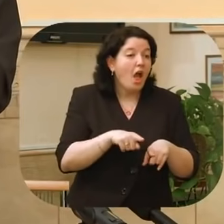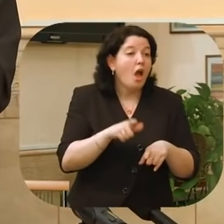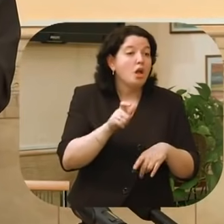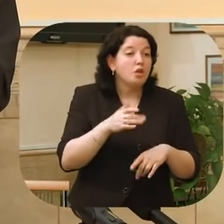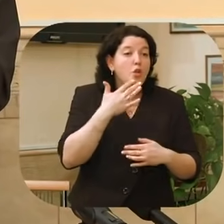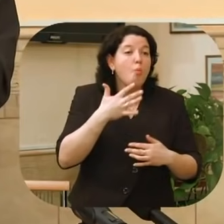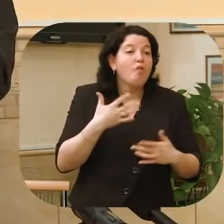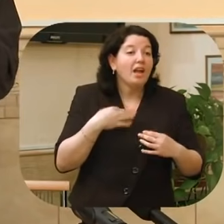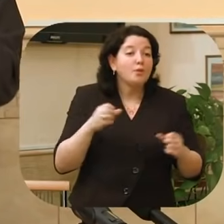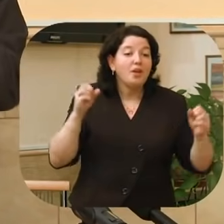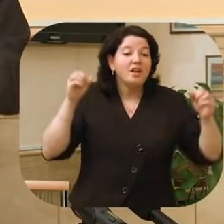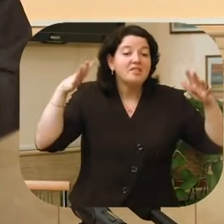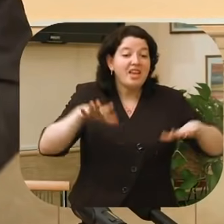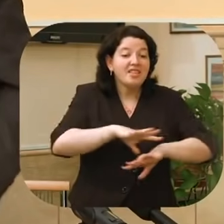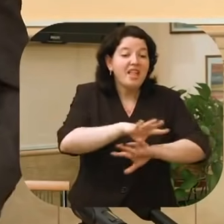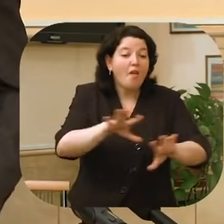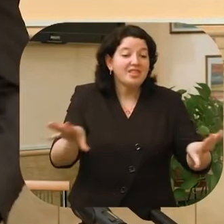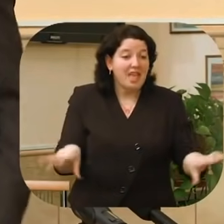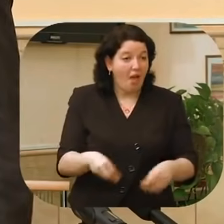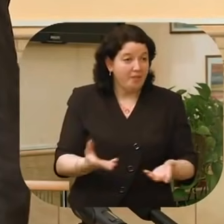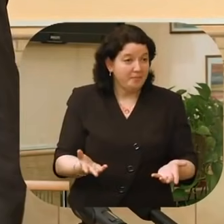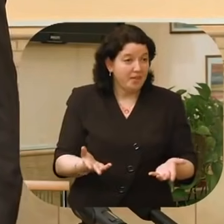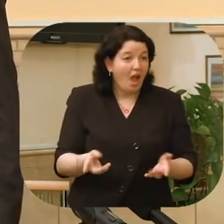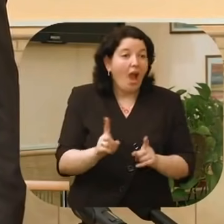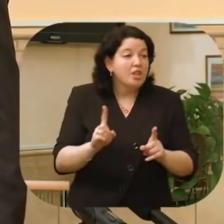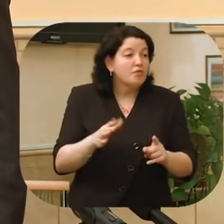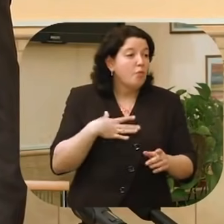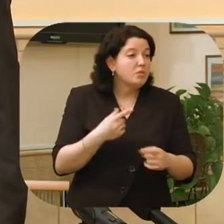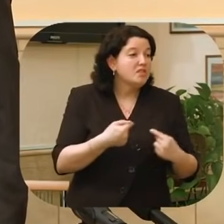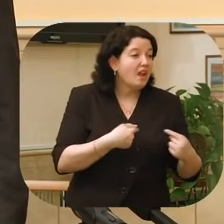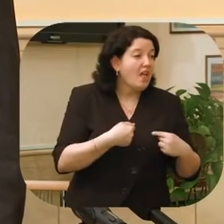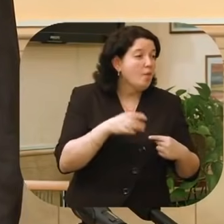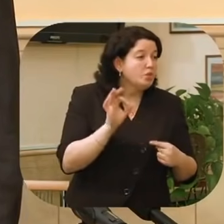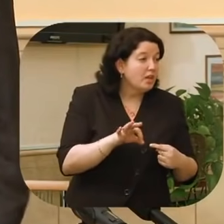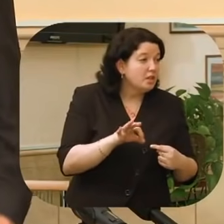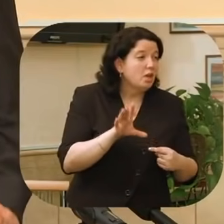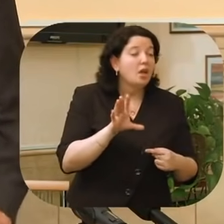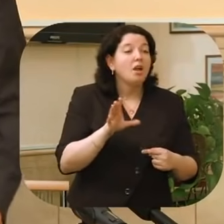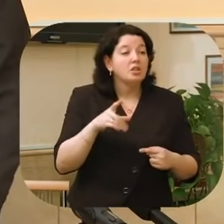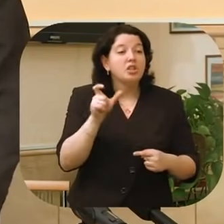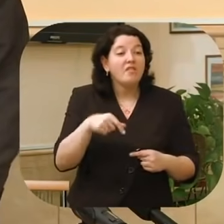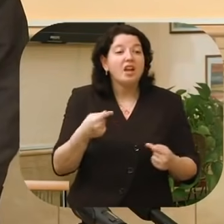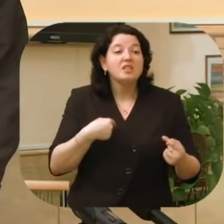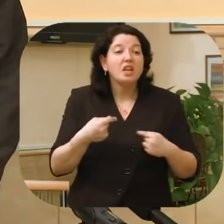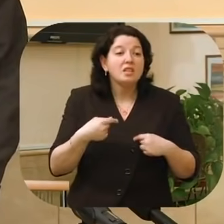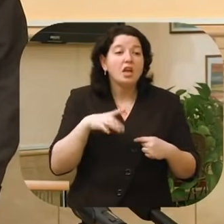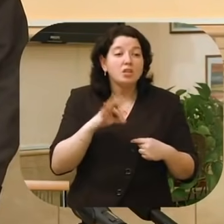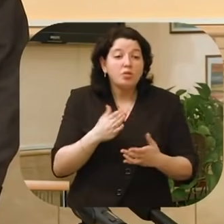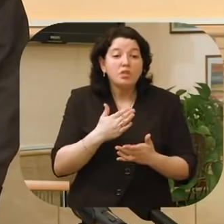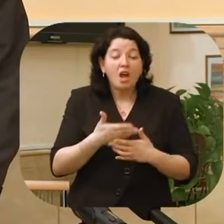всех. А ведь от чего больше всего мы страдаем? От отсутствия